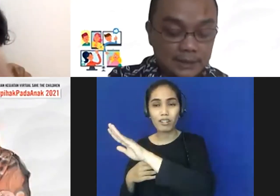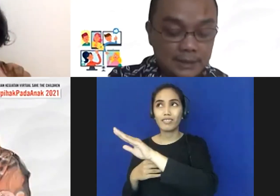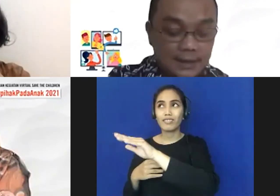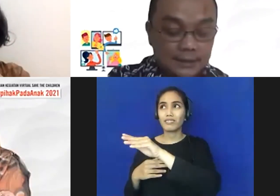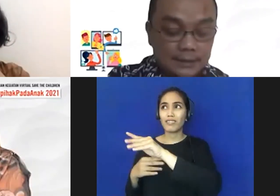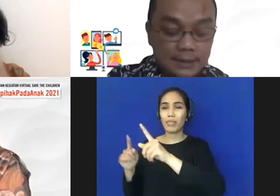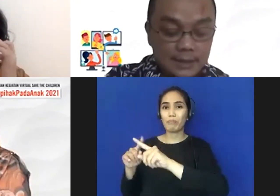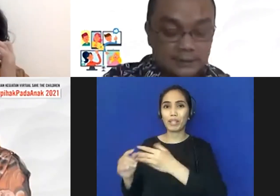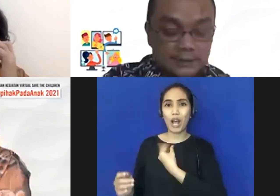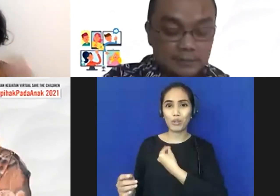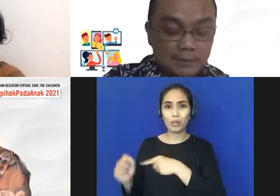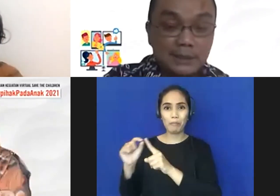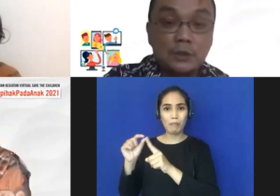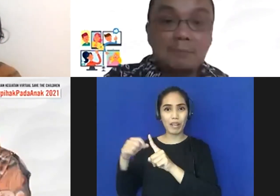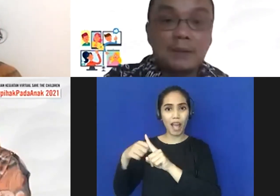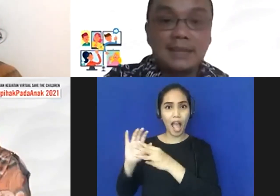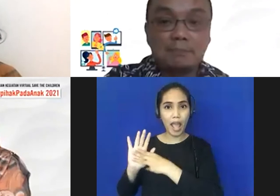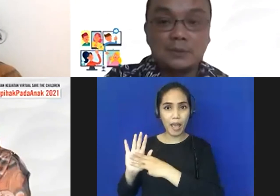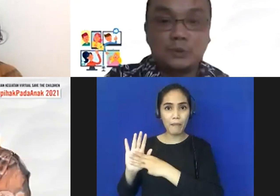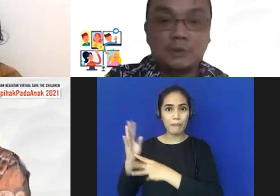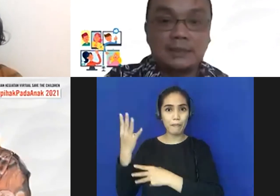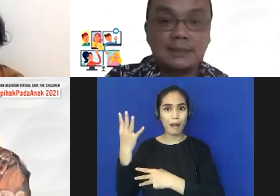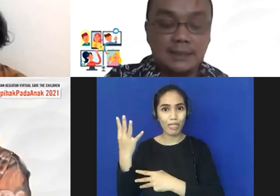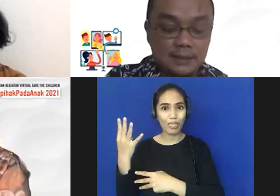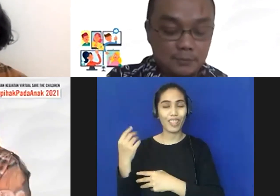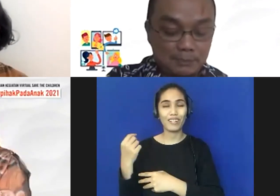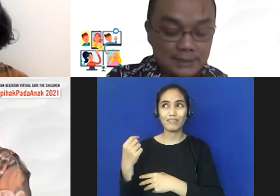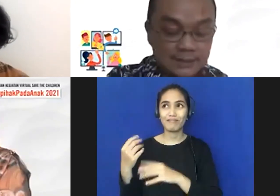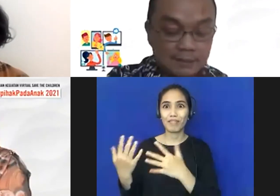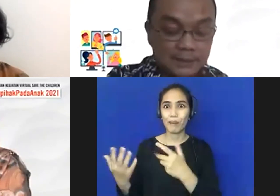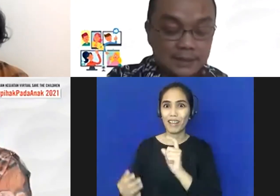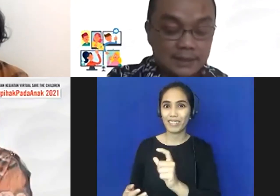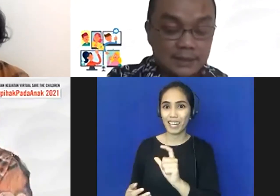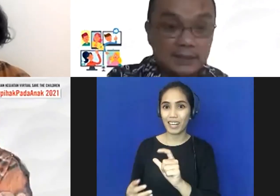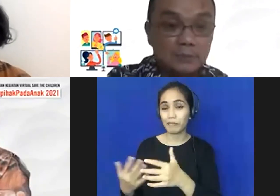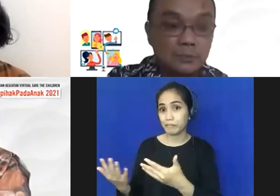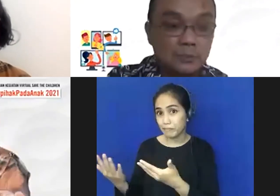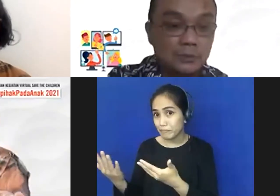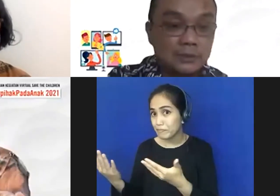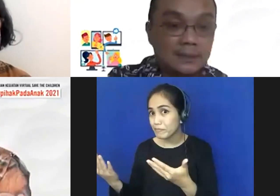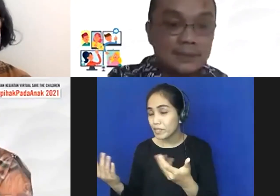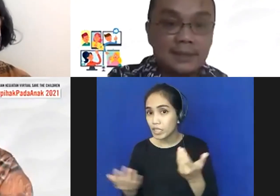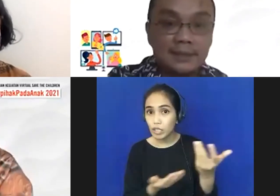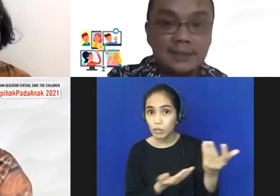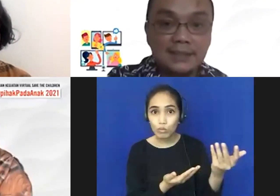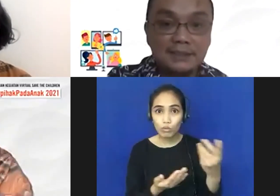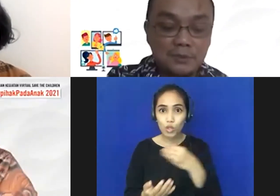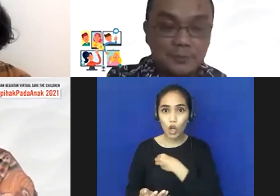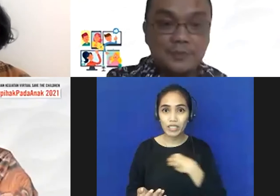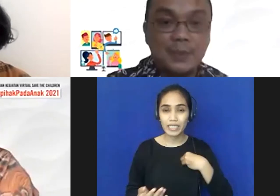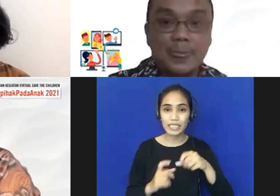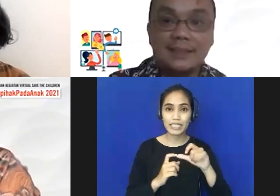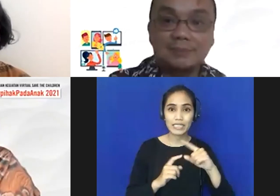ini. Dan metode apa sih yang pas untuk mengatasinya? Mungkin bisa kepada Ibu Dr. Siti, silakan